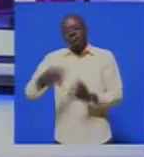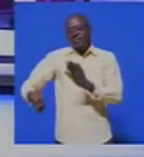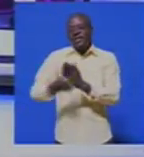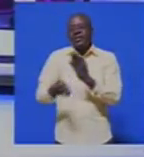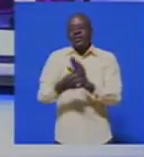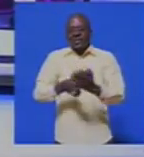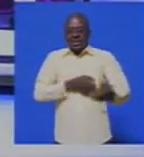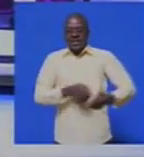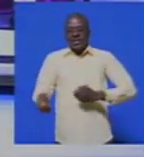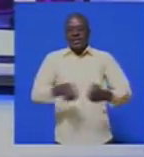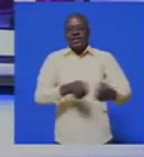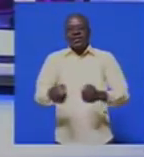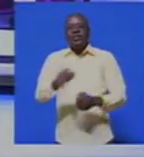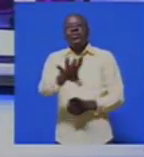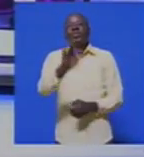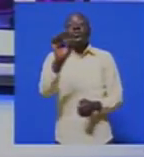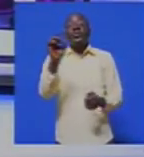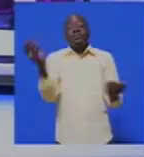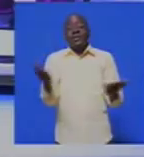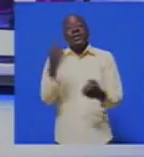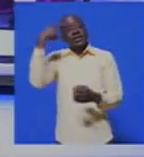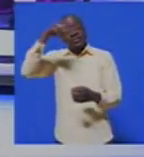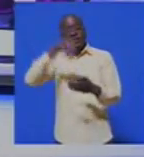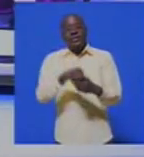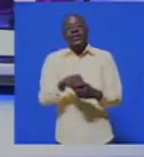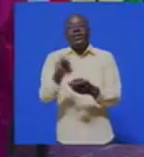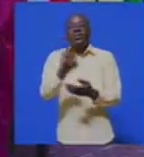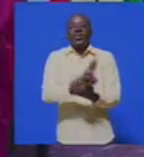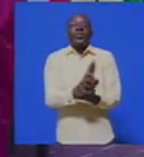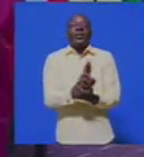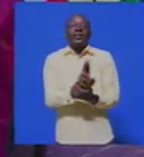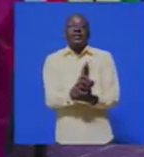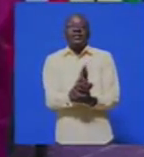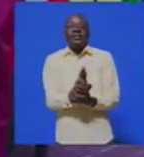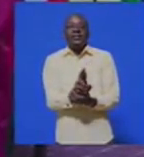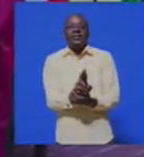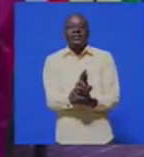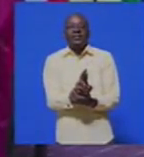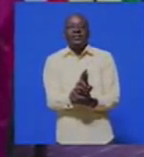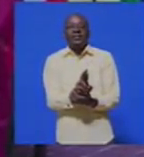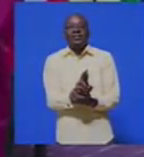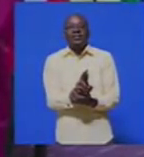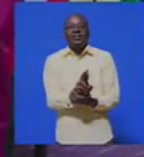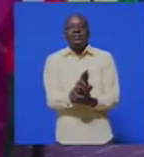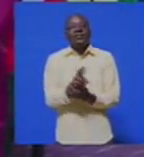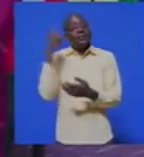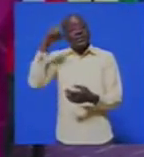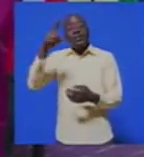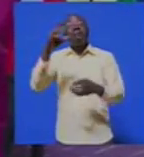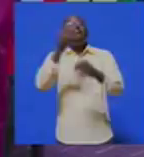gestion. Découvrons-les avec Salifou Bilem et Nathalie Sawadgo Nabaloum. Les mérites de